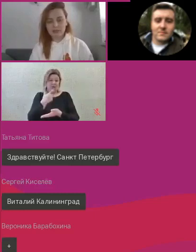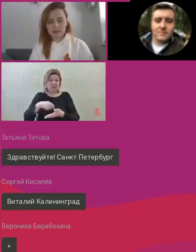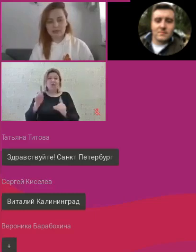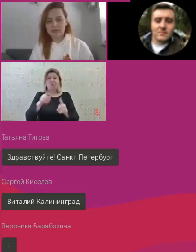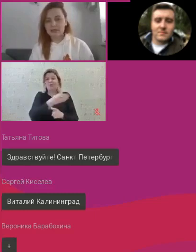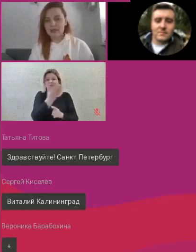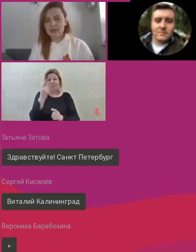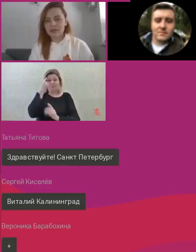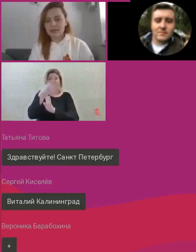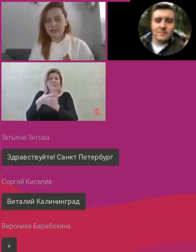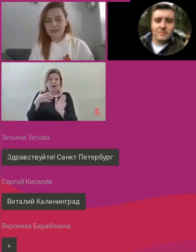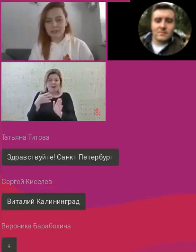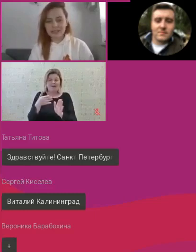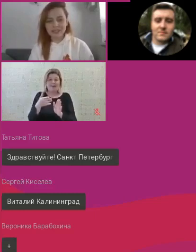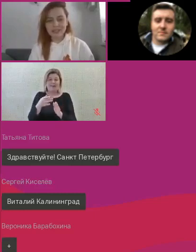понимание